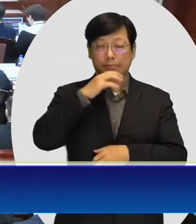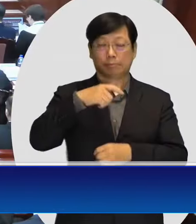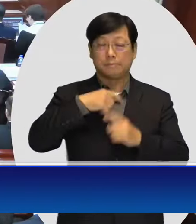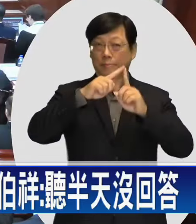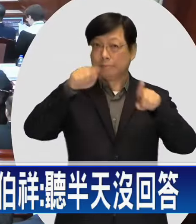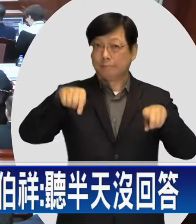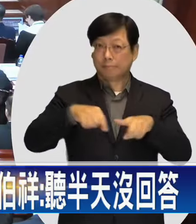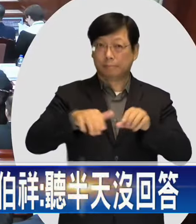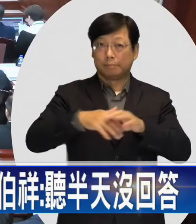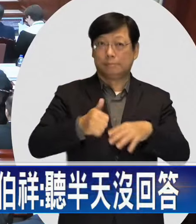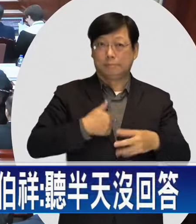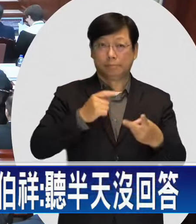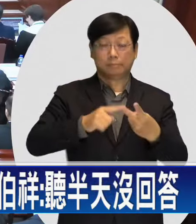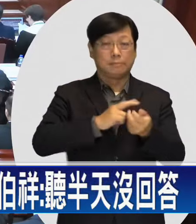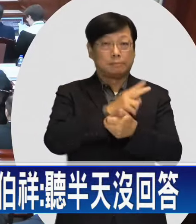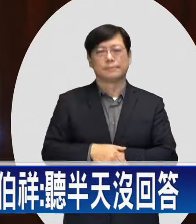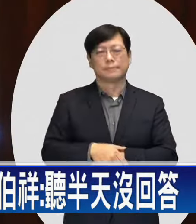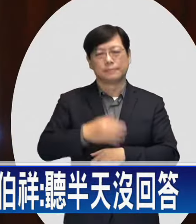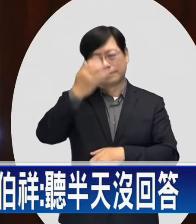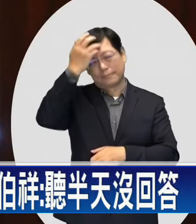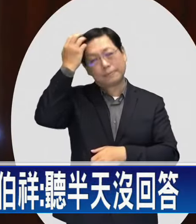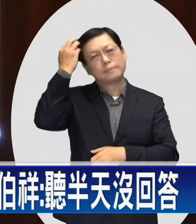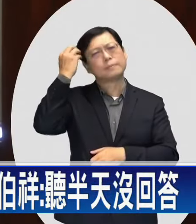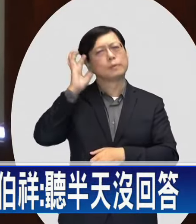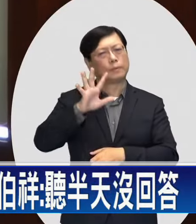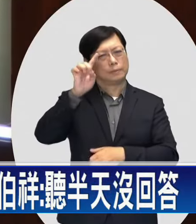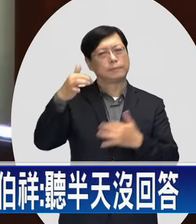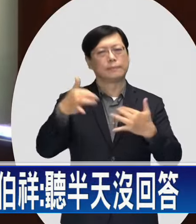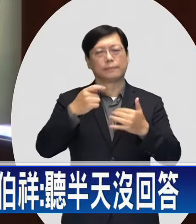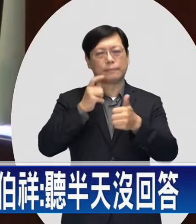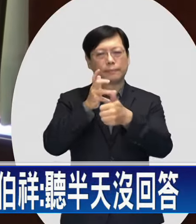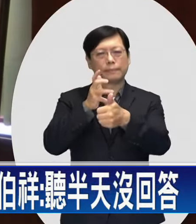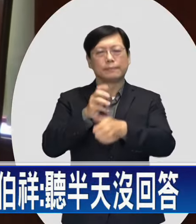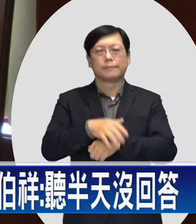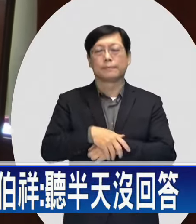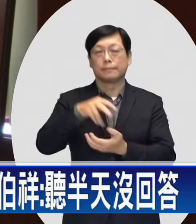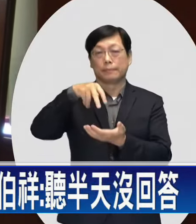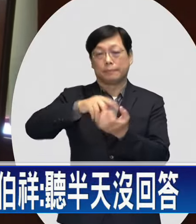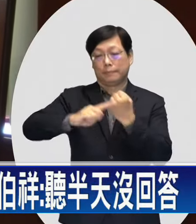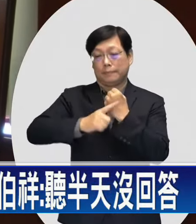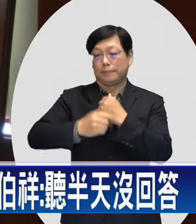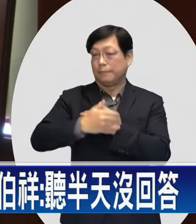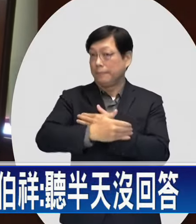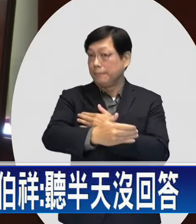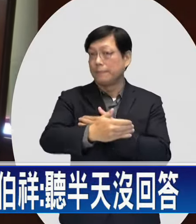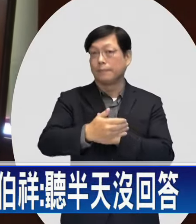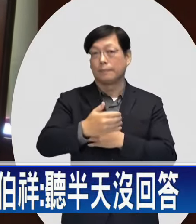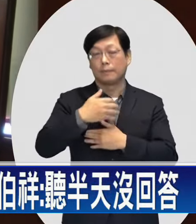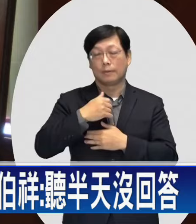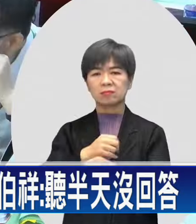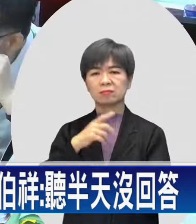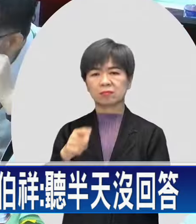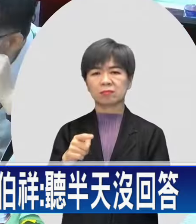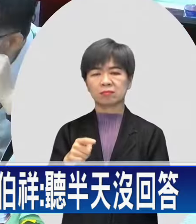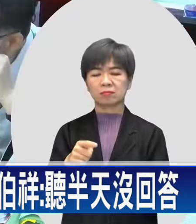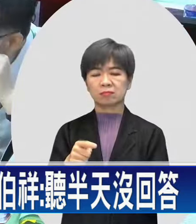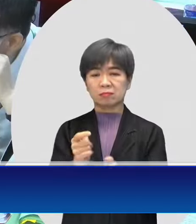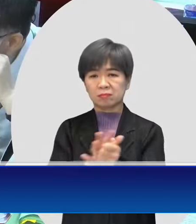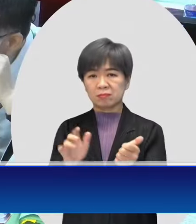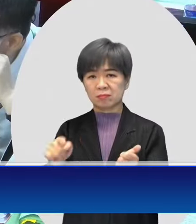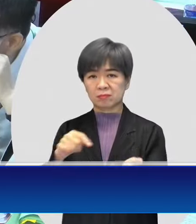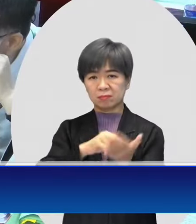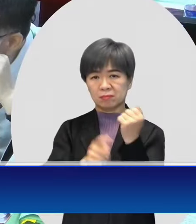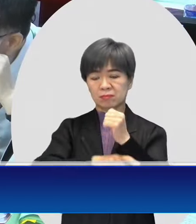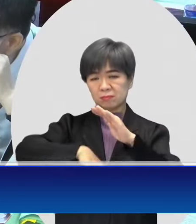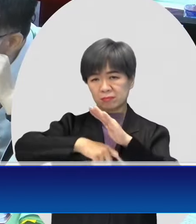宪法法庭上，大法官尤伯雄在对上王国昌追问不记名投票选民怎么问责。 那立法